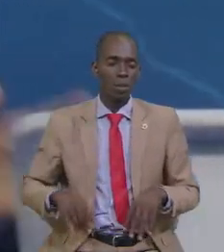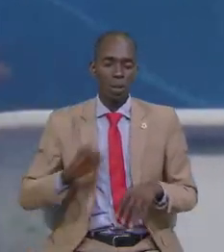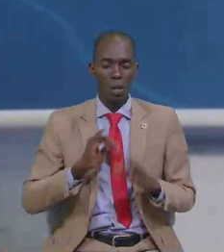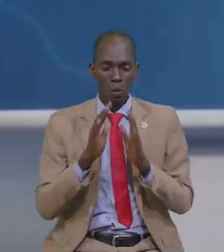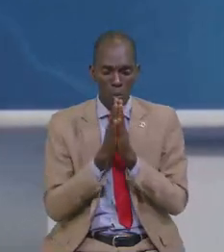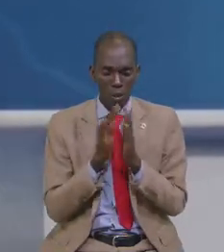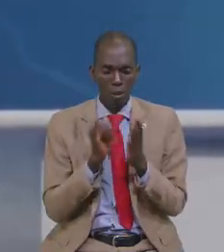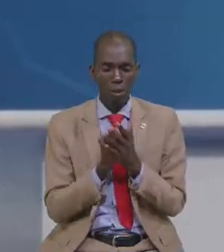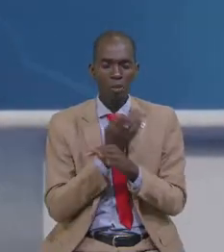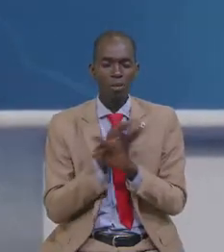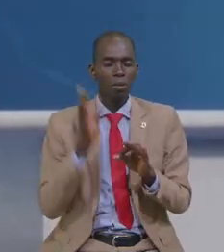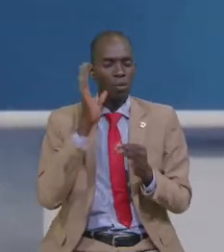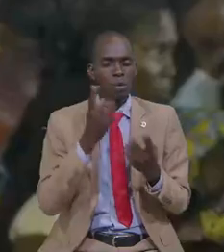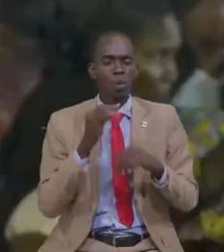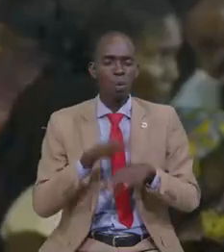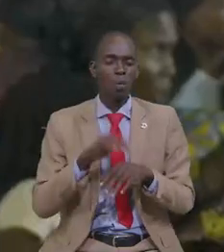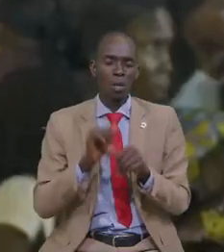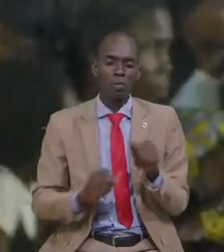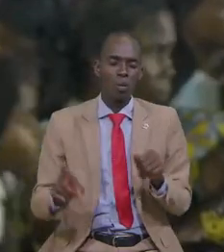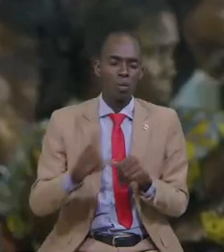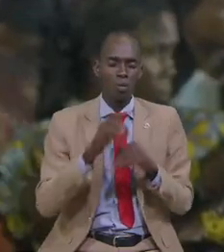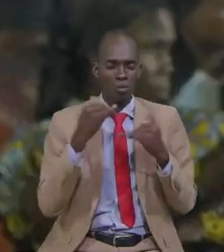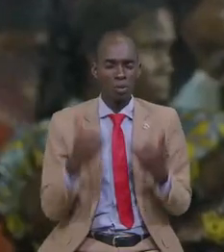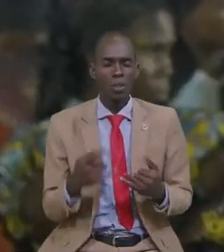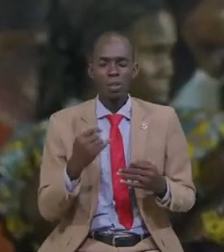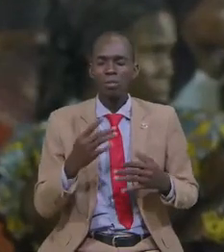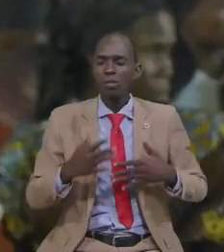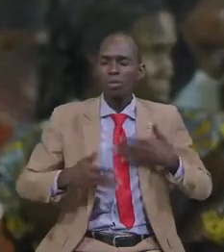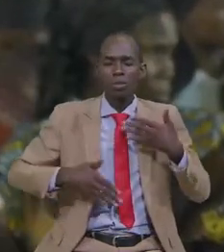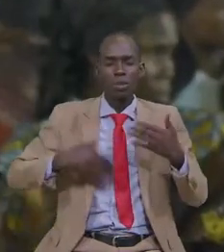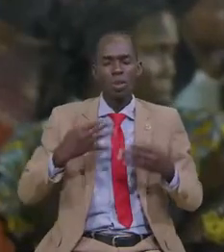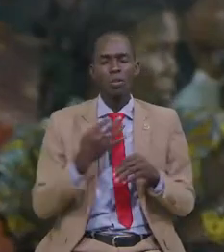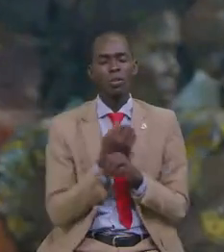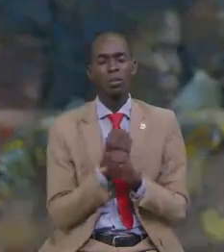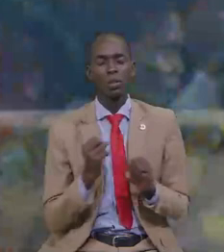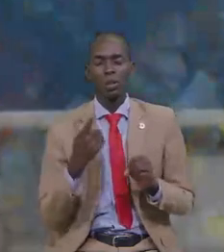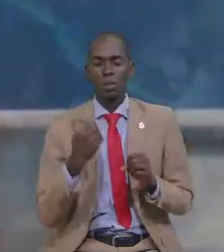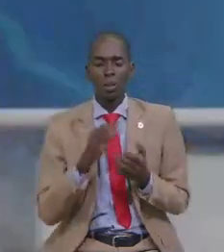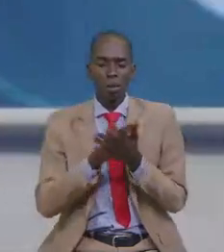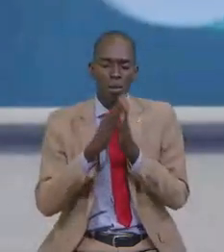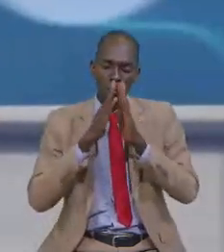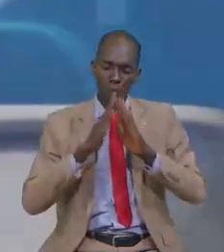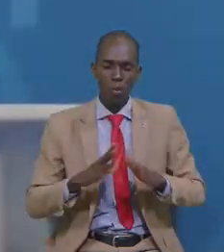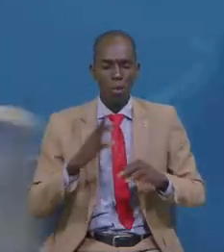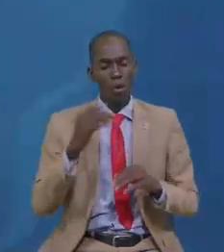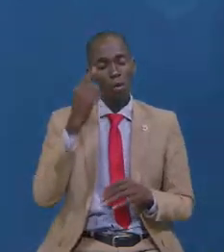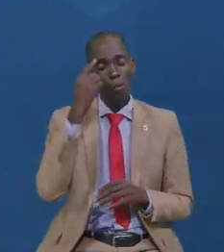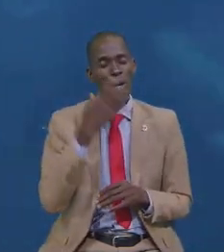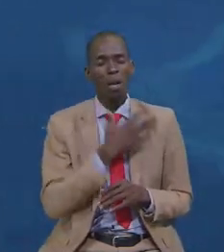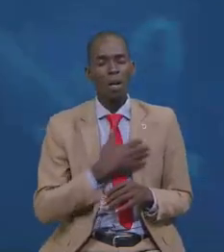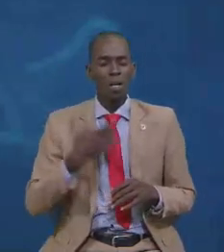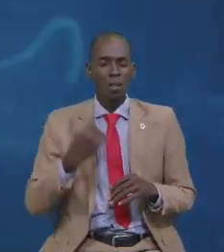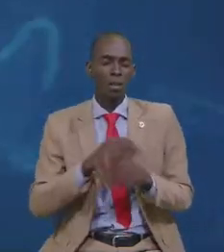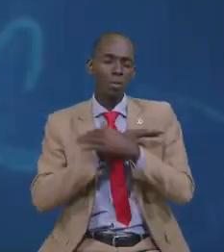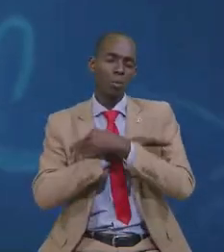la libération qui provient en croyant au Seigneur soit accordée à tout le monde maintenant. La joie du salut, la paix du